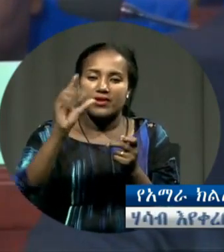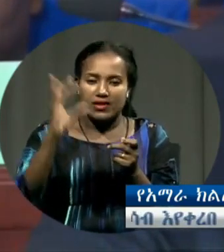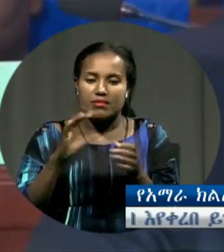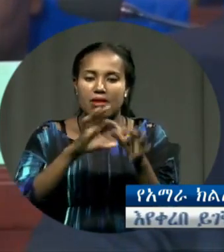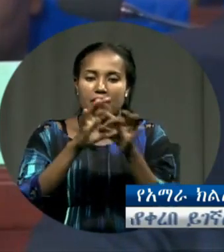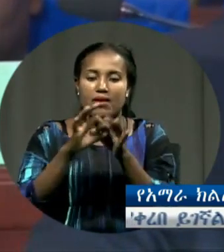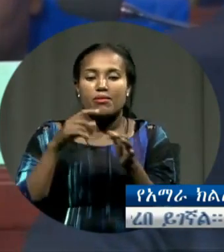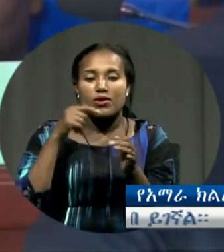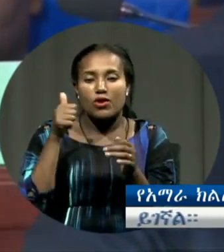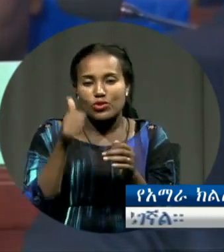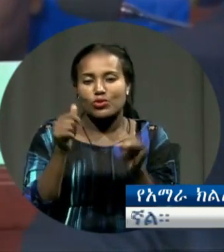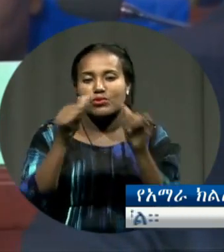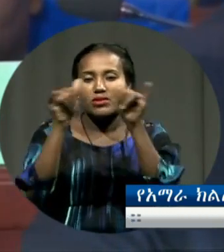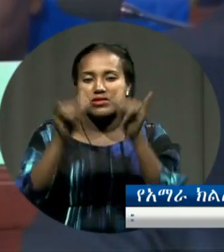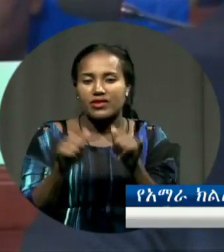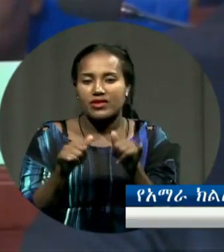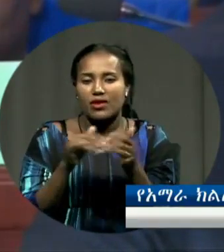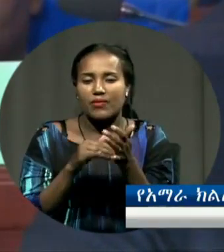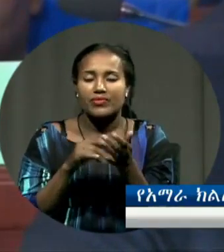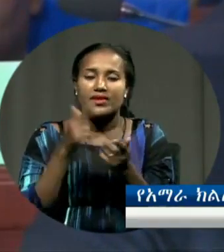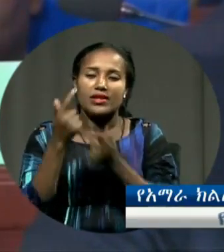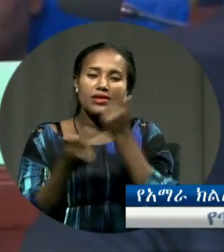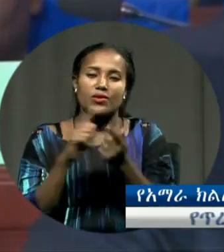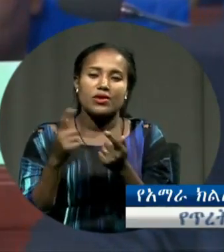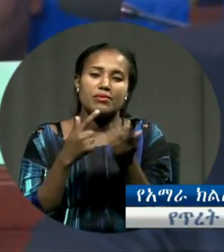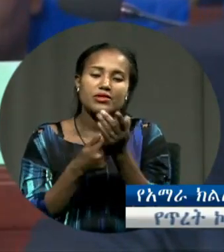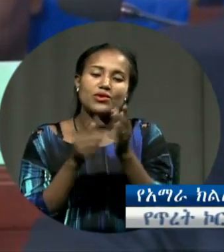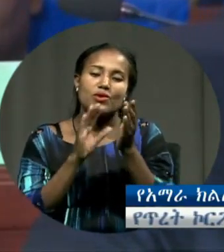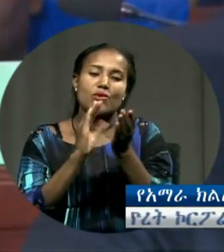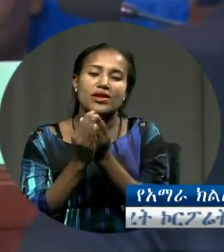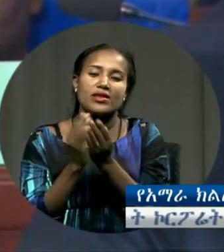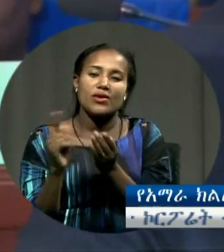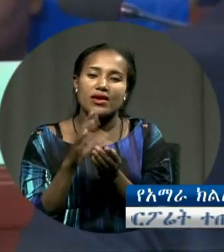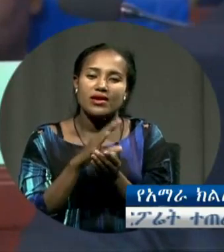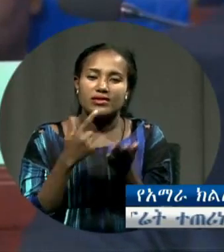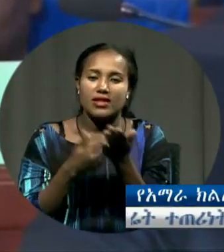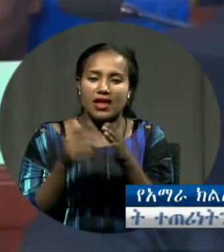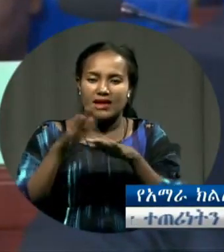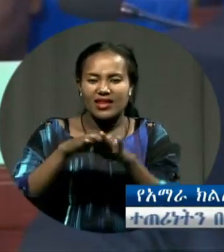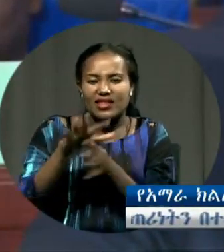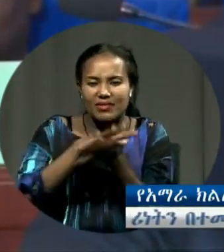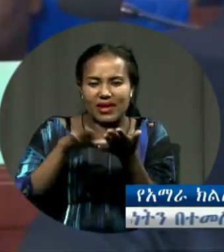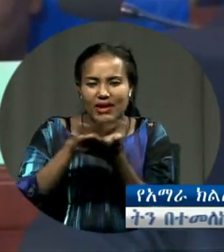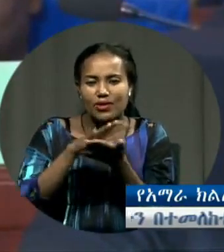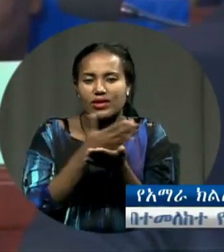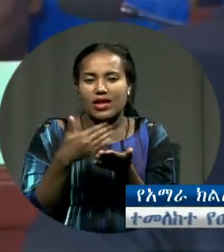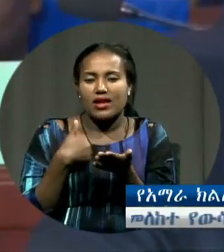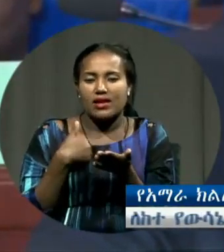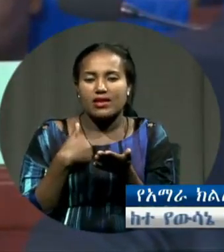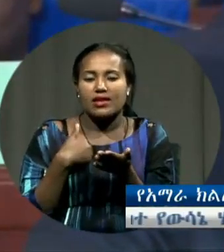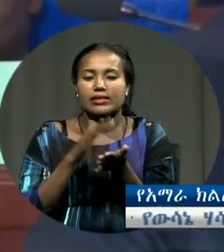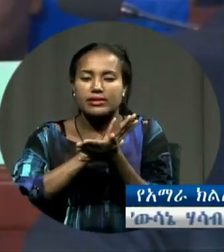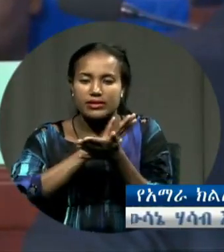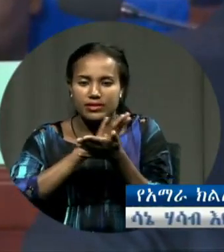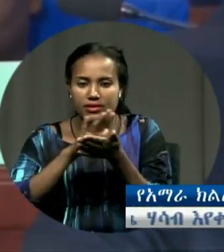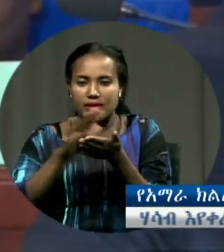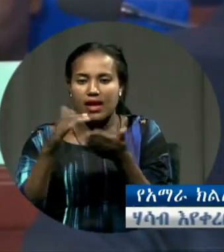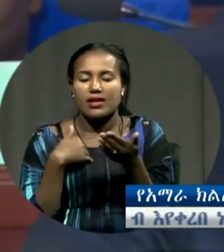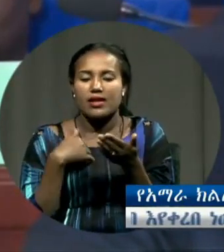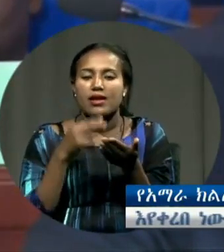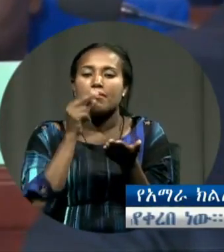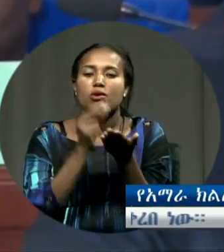መስፈርቶች ይኖራቸዋል። ደግሞ የንግድ ከሆነ ደግሞ በዚያ መንገድ ይሆናል ማለትና እዚያ ላይም የተደበላለቁ ነገሮች ያሉት የጥርት ያለ